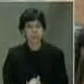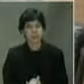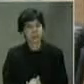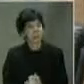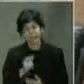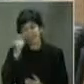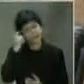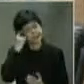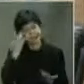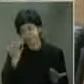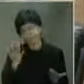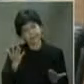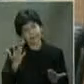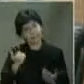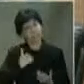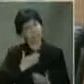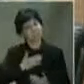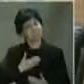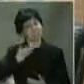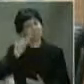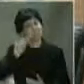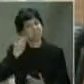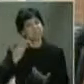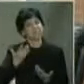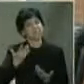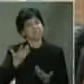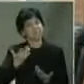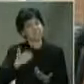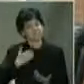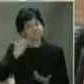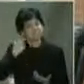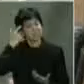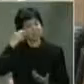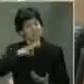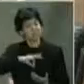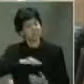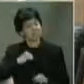ผิดเหลิงอำนาจลูกแก่อำนา